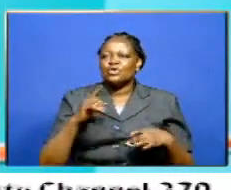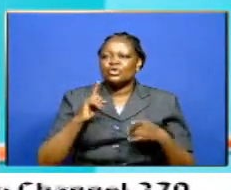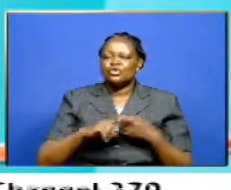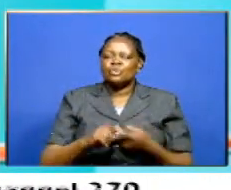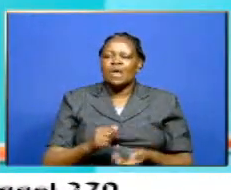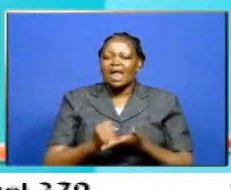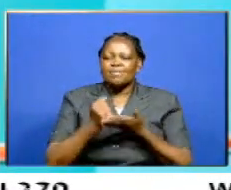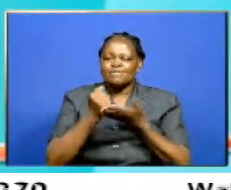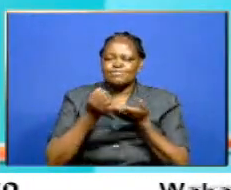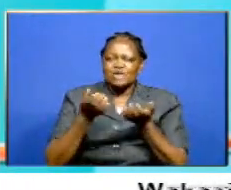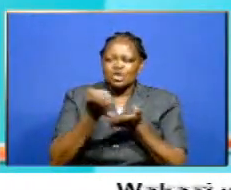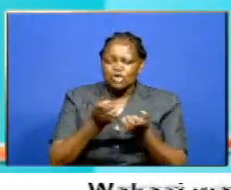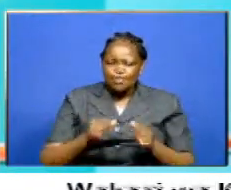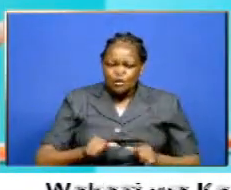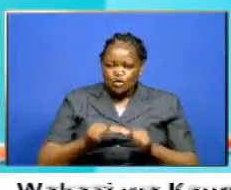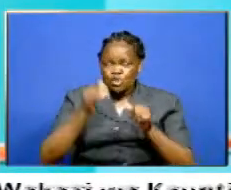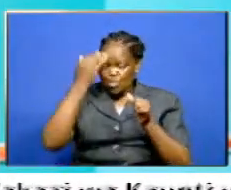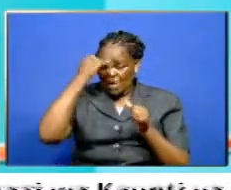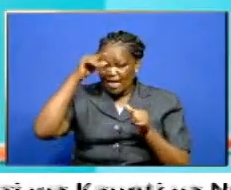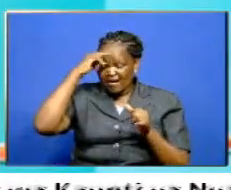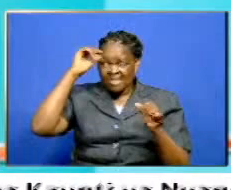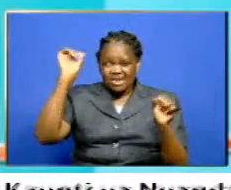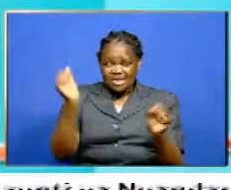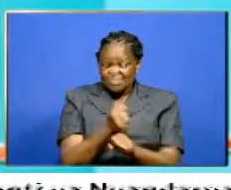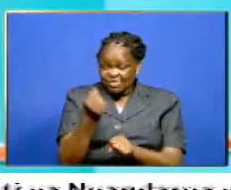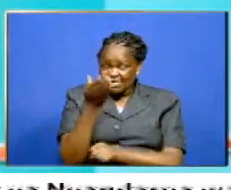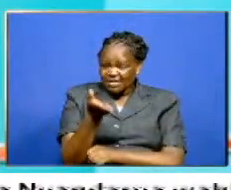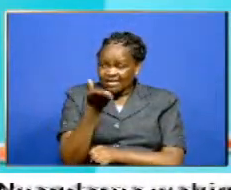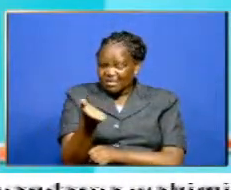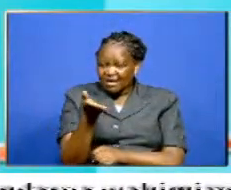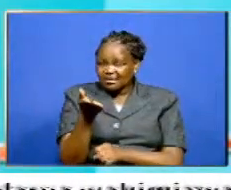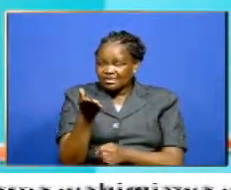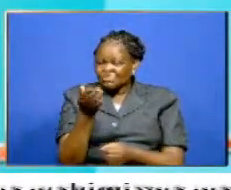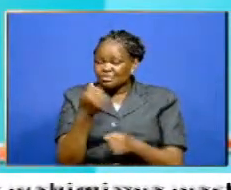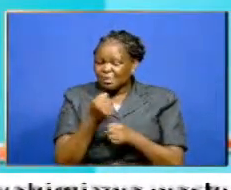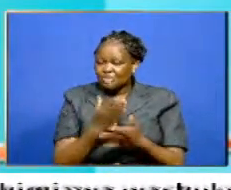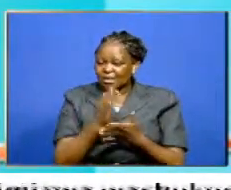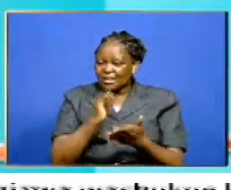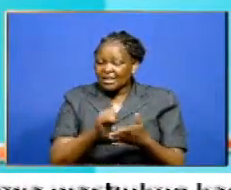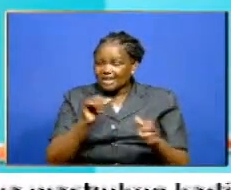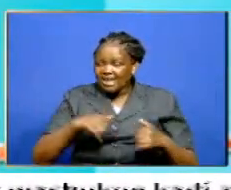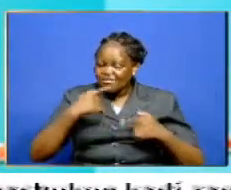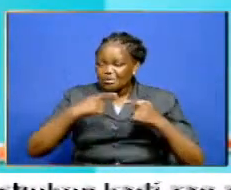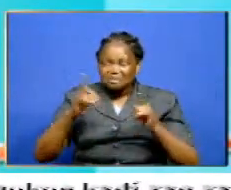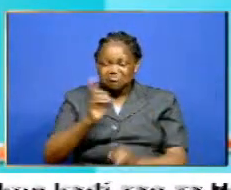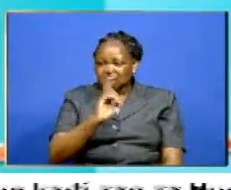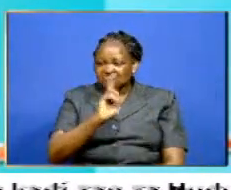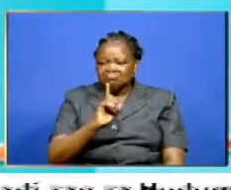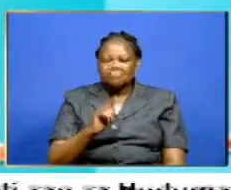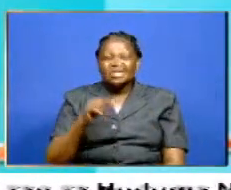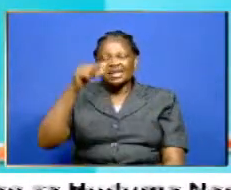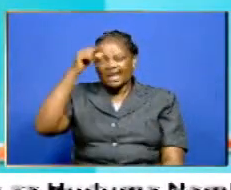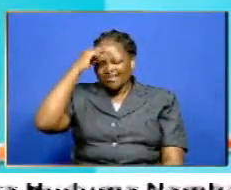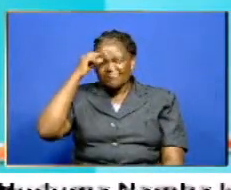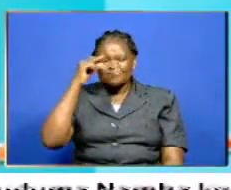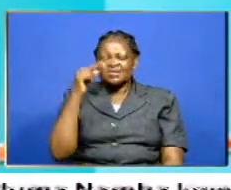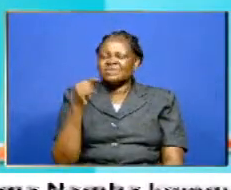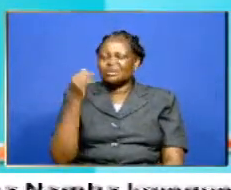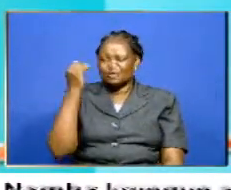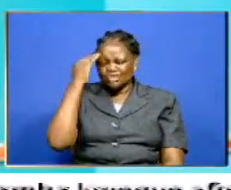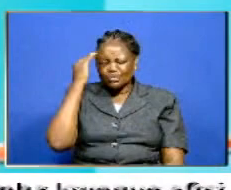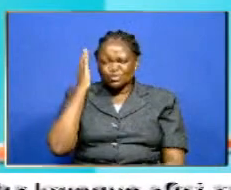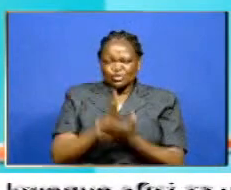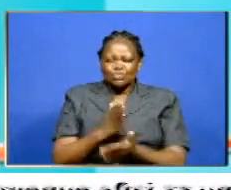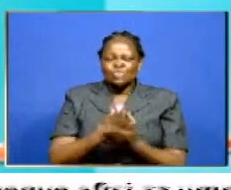kuendeleza uchumi wetu mbele, kwa sababu serikali haitakuwa pale kwako kuweza ku make sure life yako inasonga mbele. Itakuwa jukumu lako mwenyewe